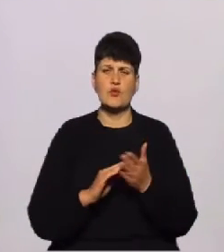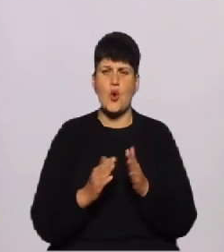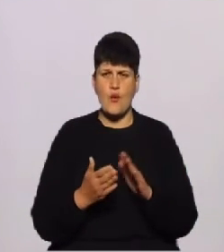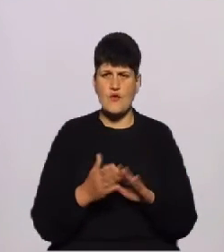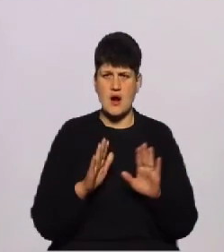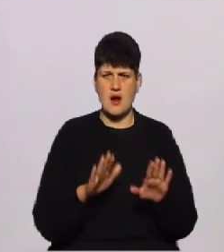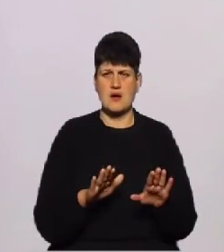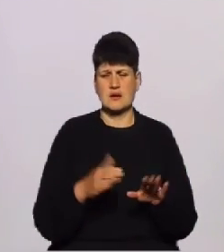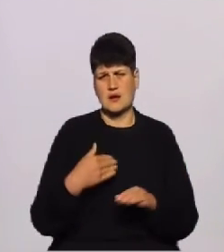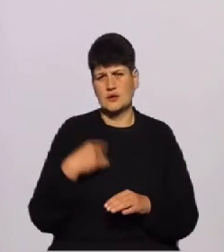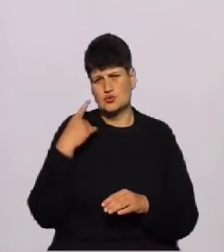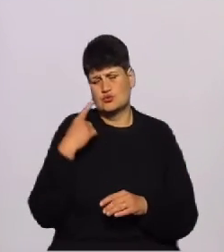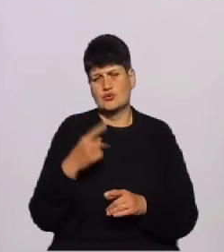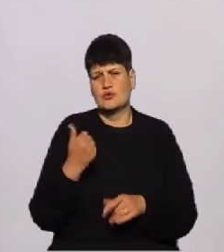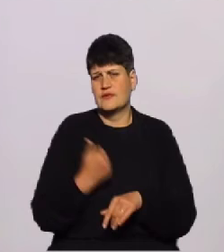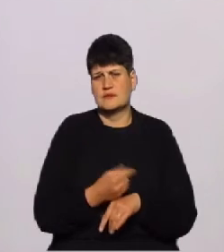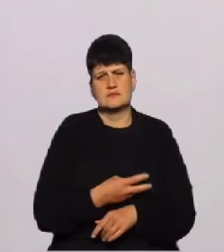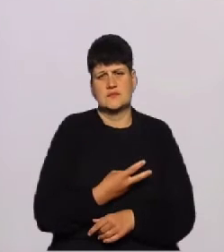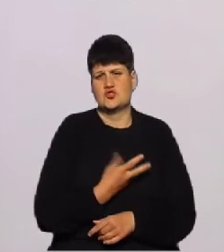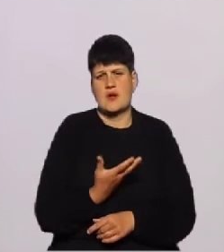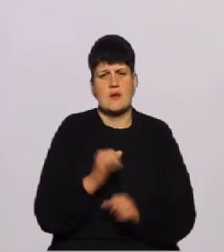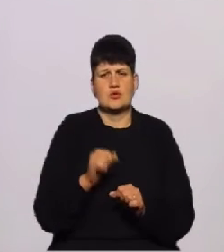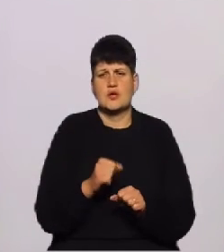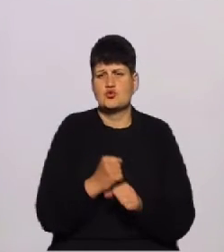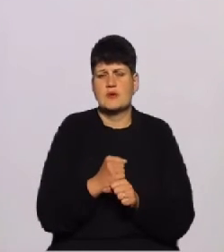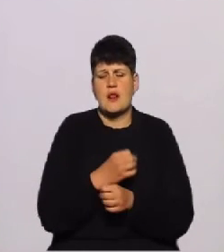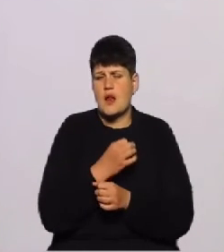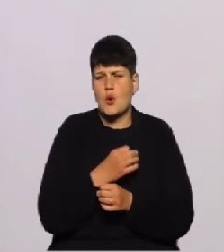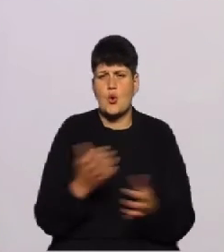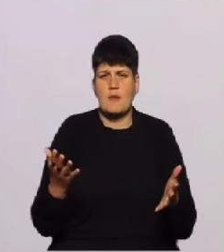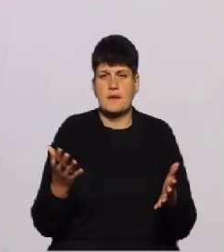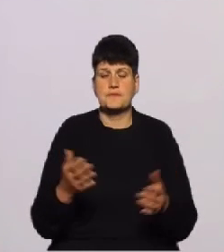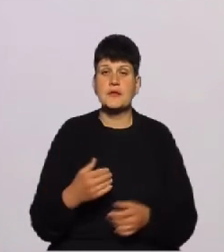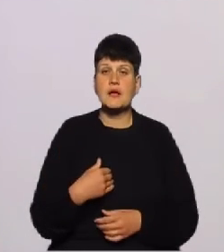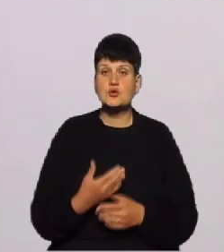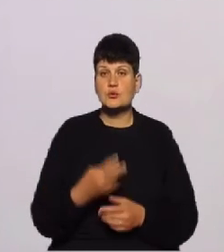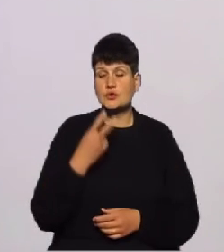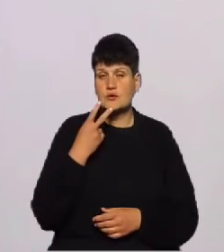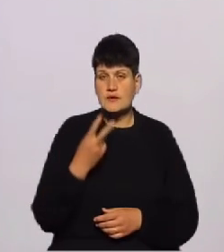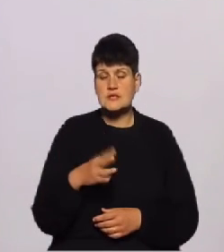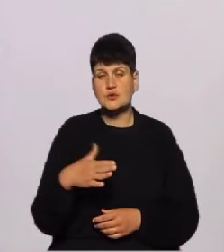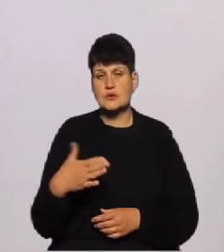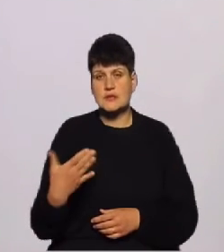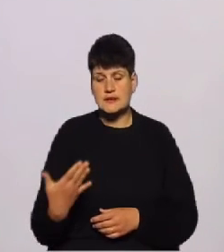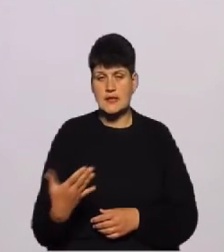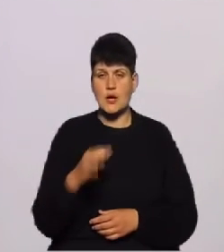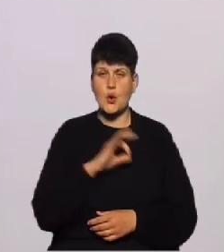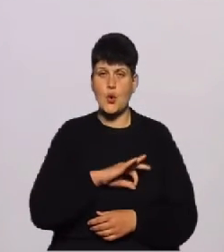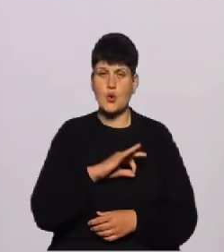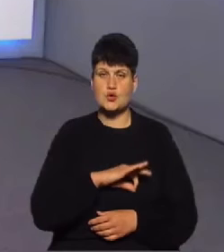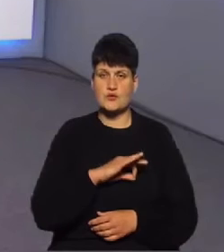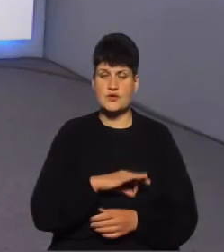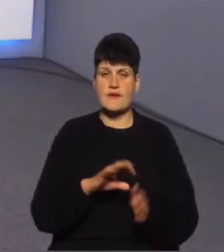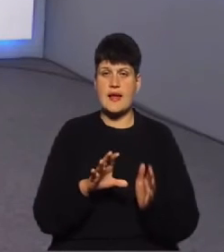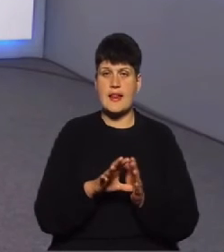Я думаю, було б бажання. Можна зробити любе. Якщо зараз глянути з точки зору саме користувачів електросамокатів, що в